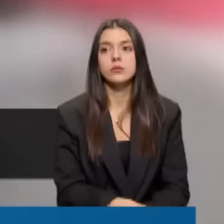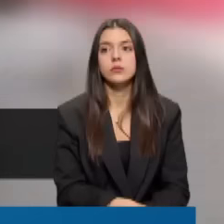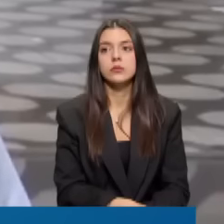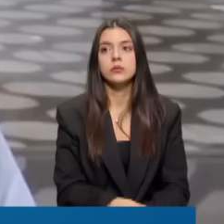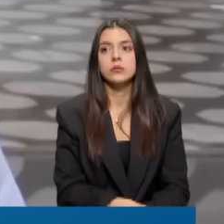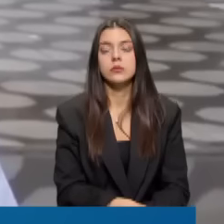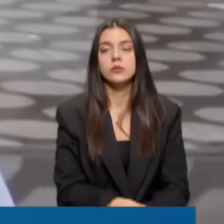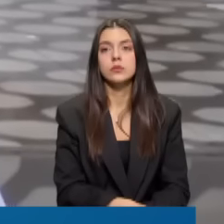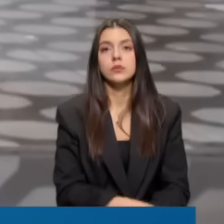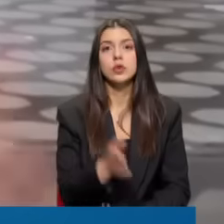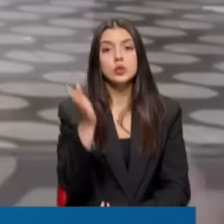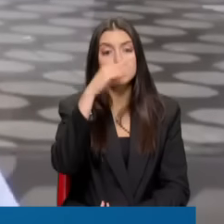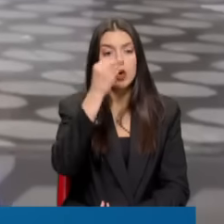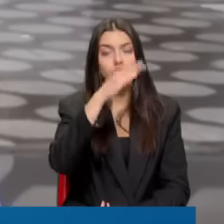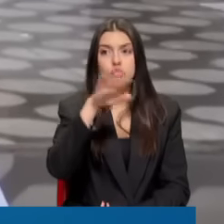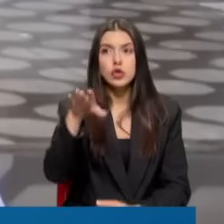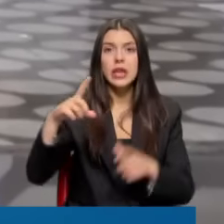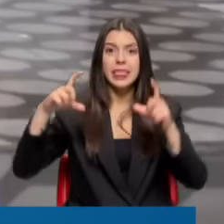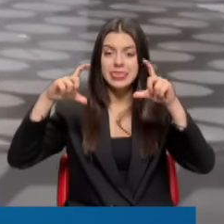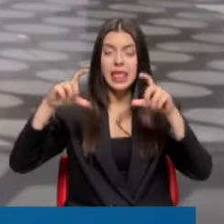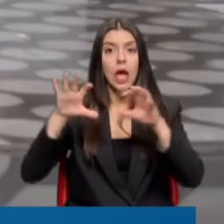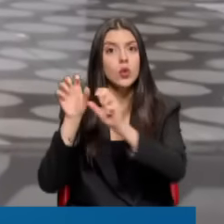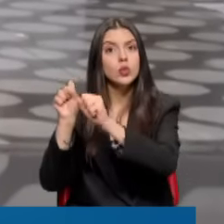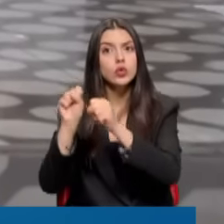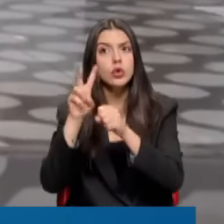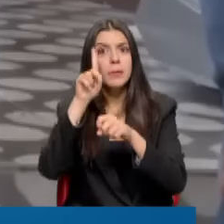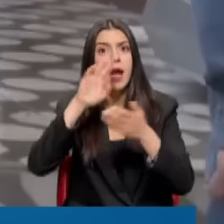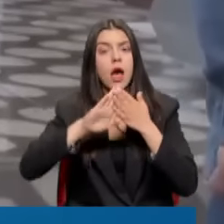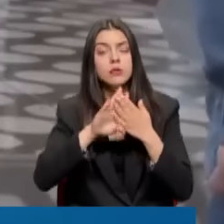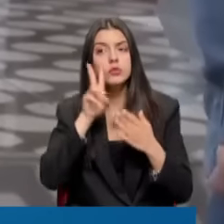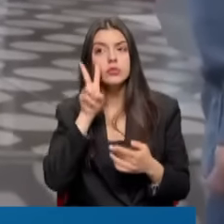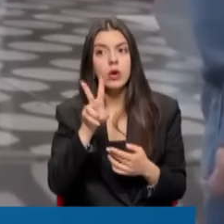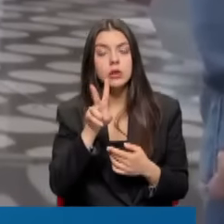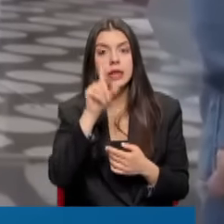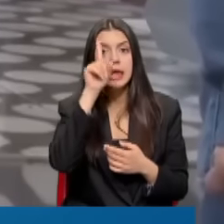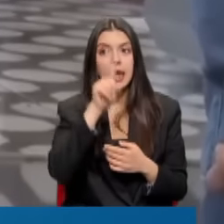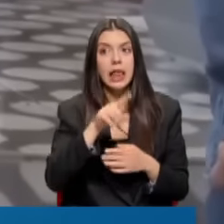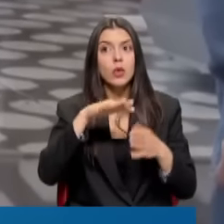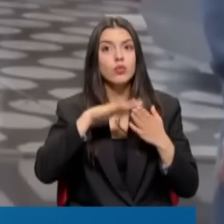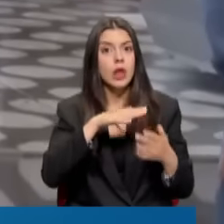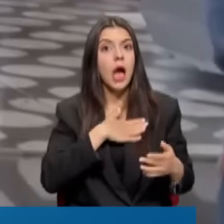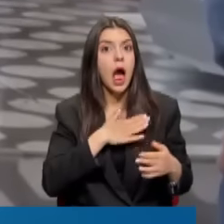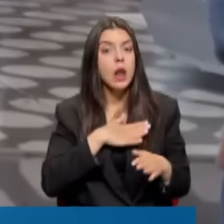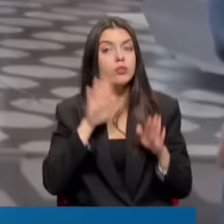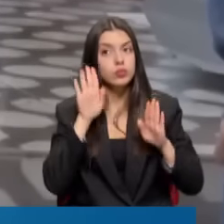boğuldu sonra çocuğun orada tekere tutunduğunu işte bir arkadaşımız gördü ilk müdahalemiz